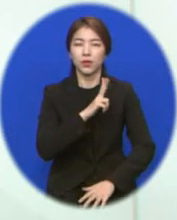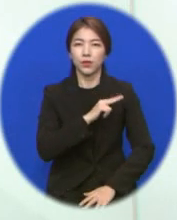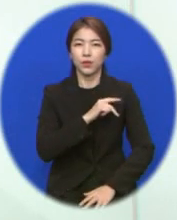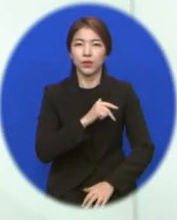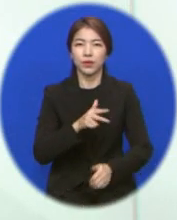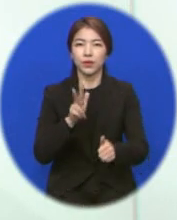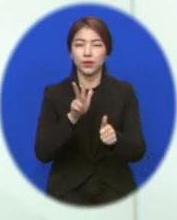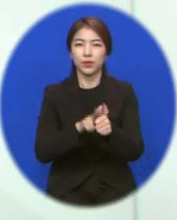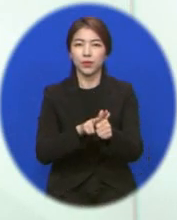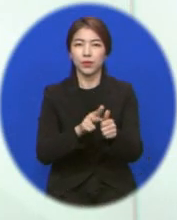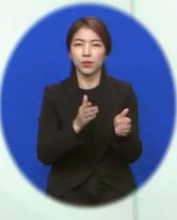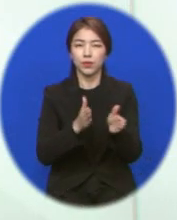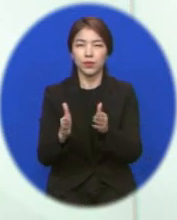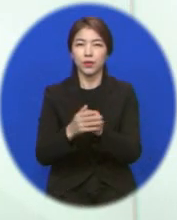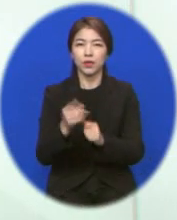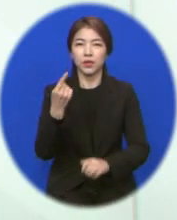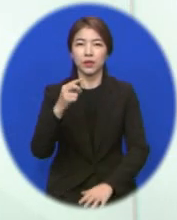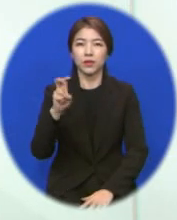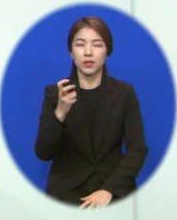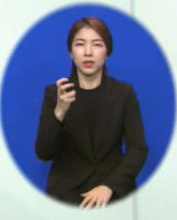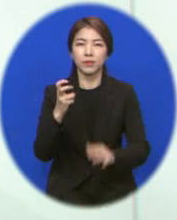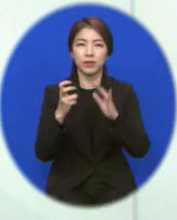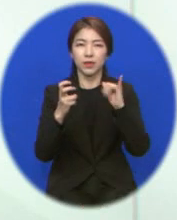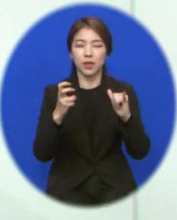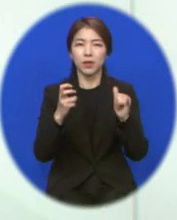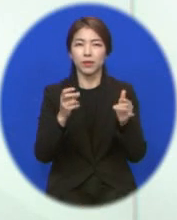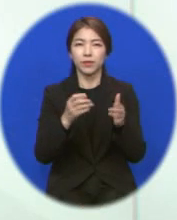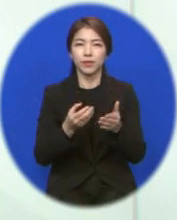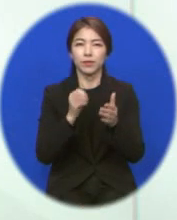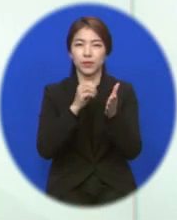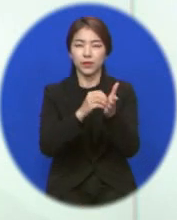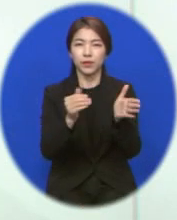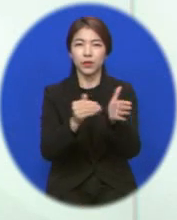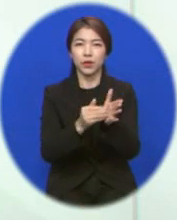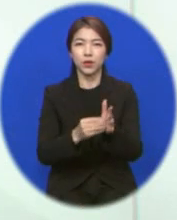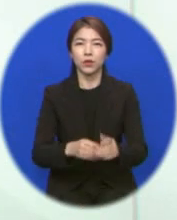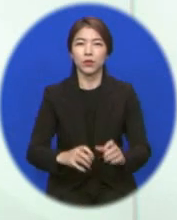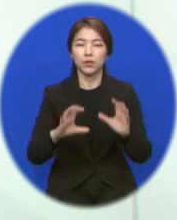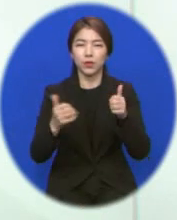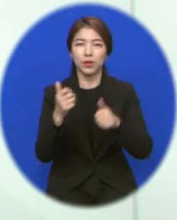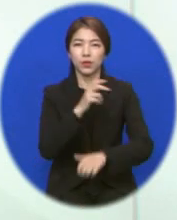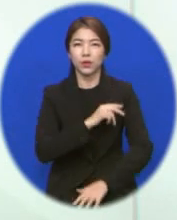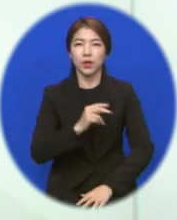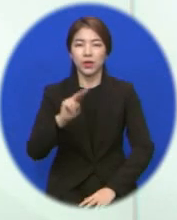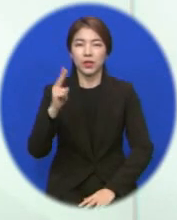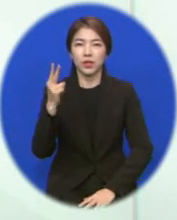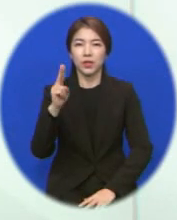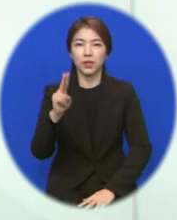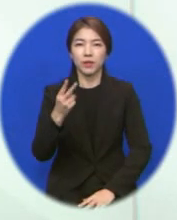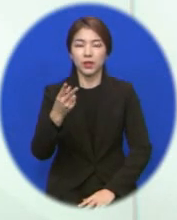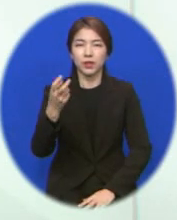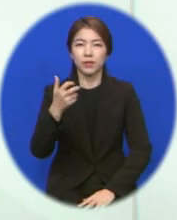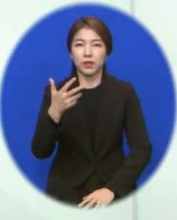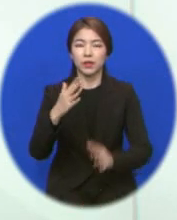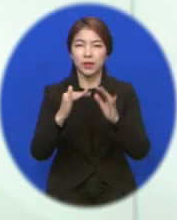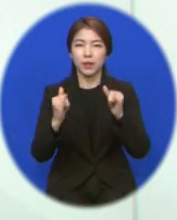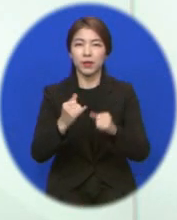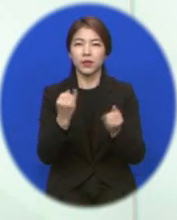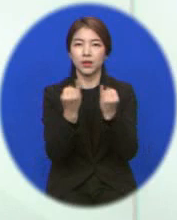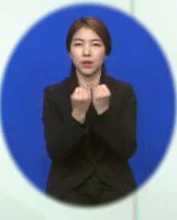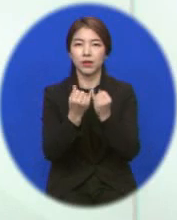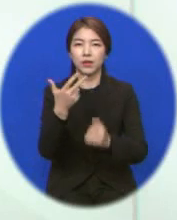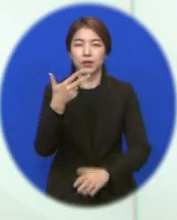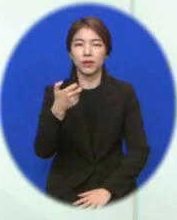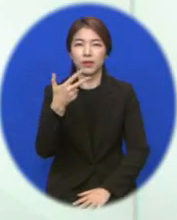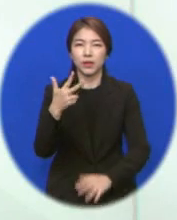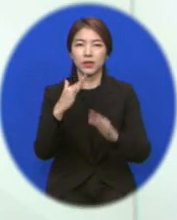명의예비후보를등록했으며 ,그중277명이 국회의원으로공식등록되었습니다.이중